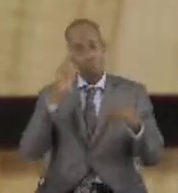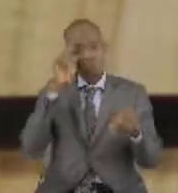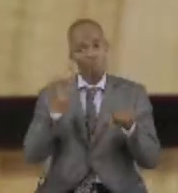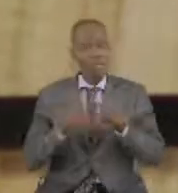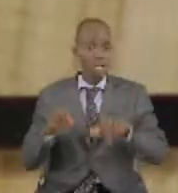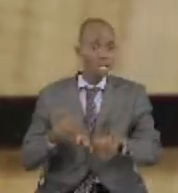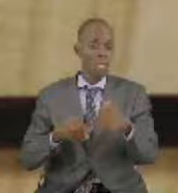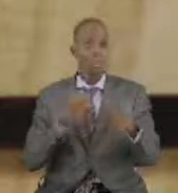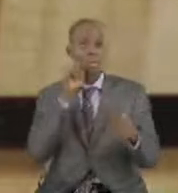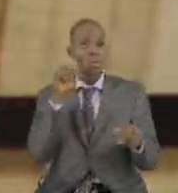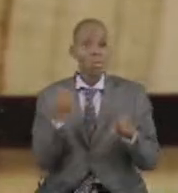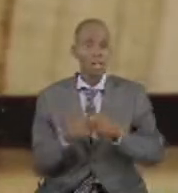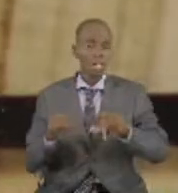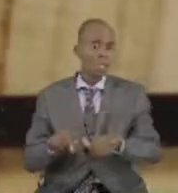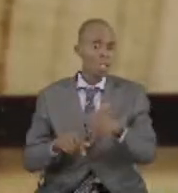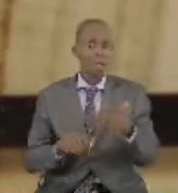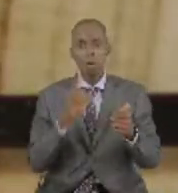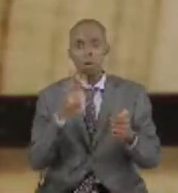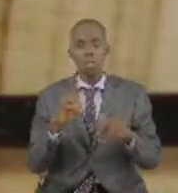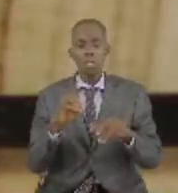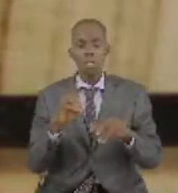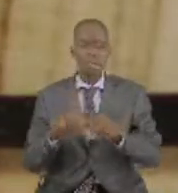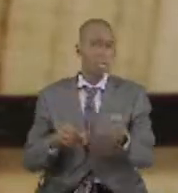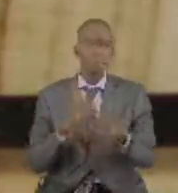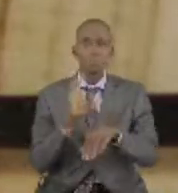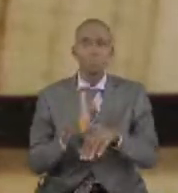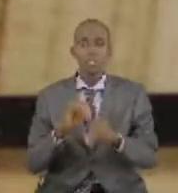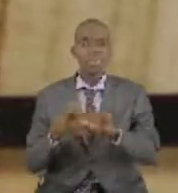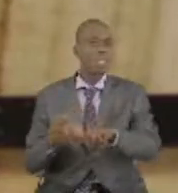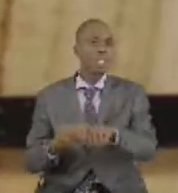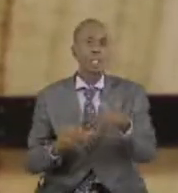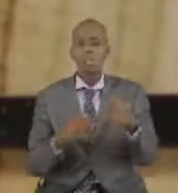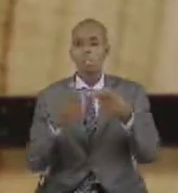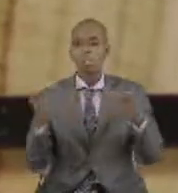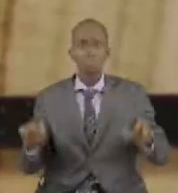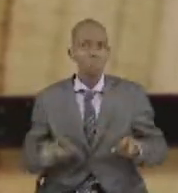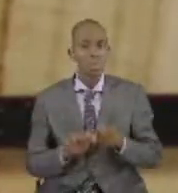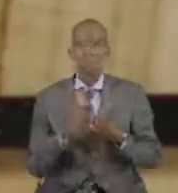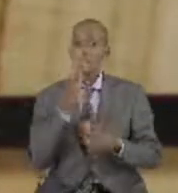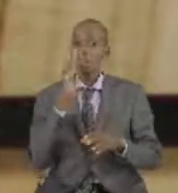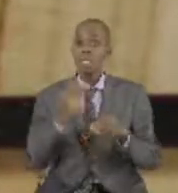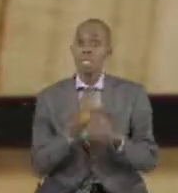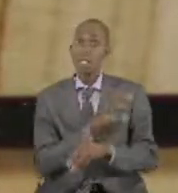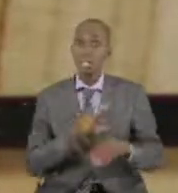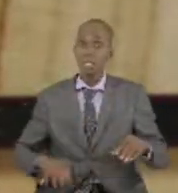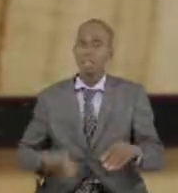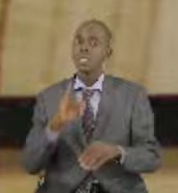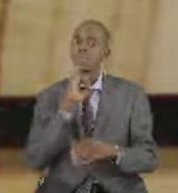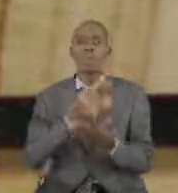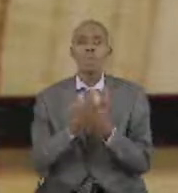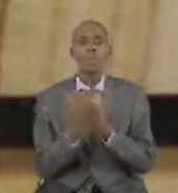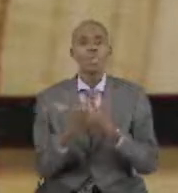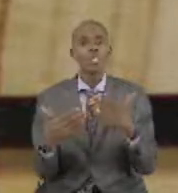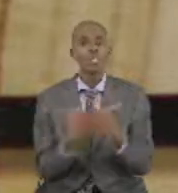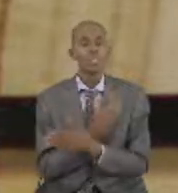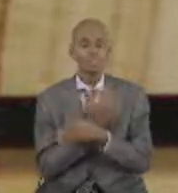si une sœur, si quelqu'un dans une église, si quelqu'un dans n'importe quel âge est en Christ, il est une